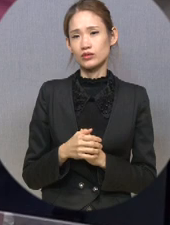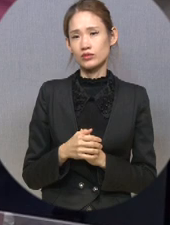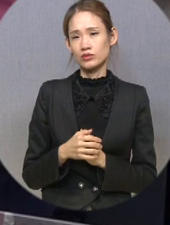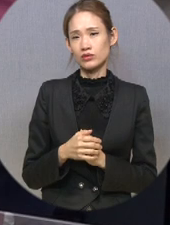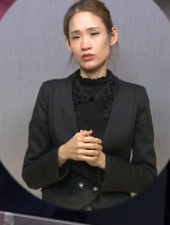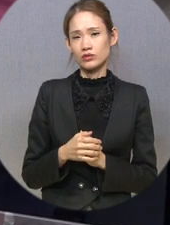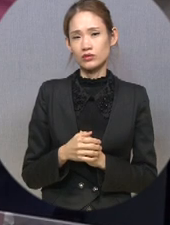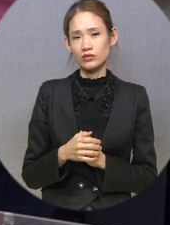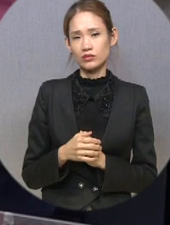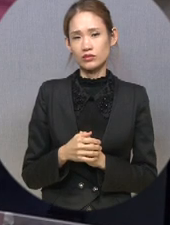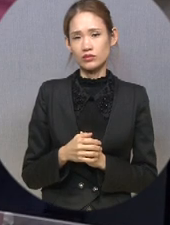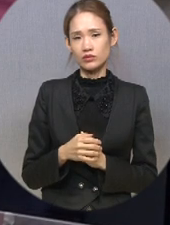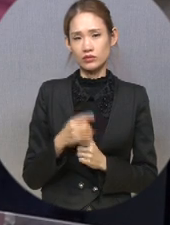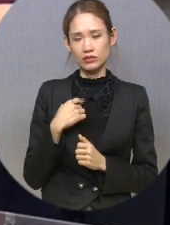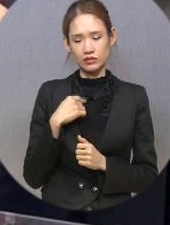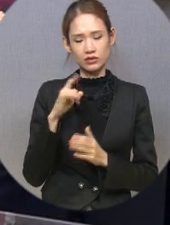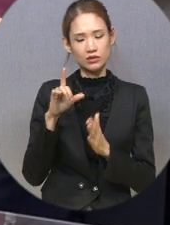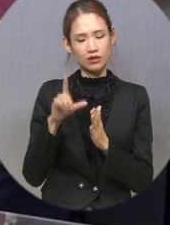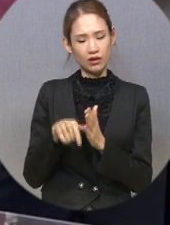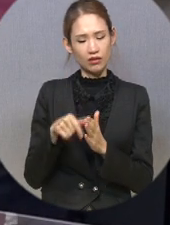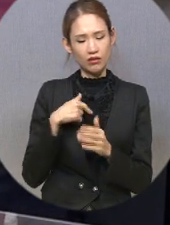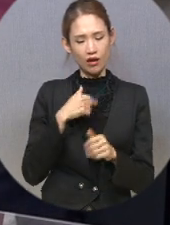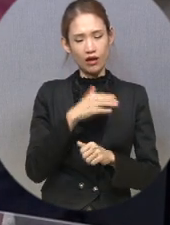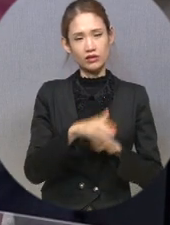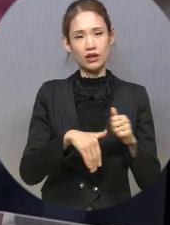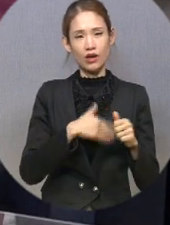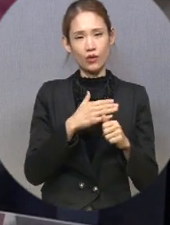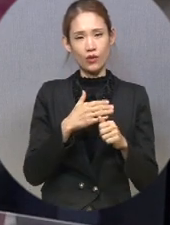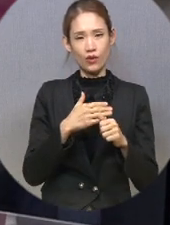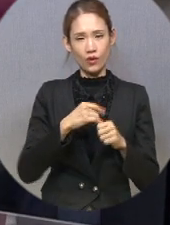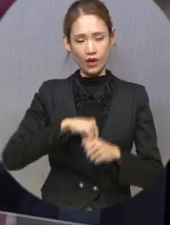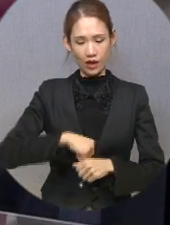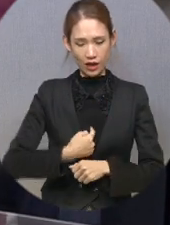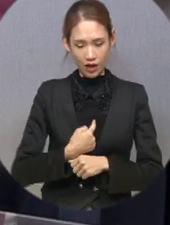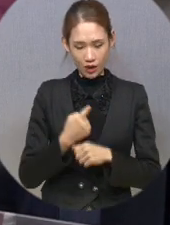그때 이제 총각으로 자취생활 하고 있을 텐데,